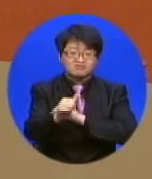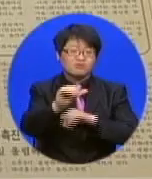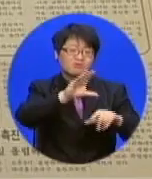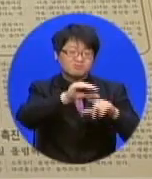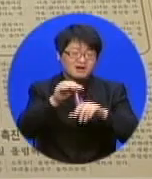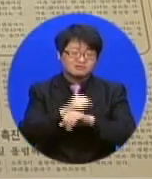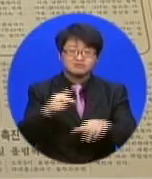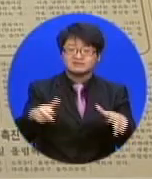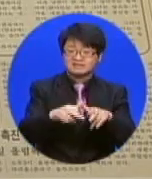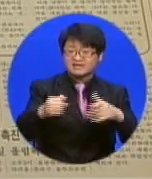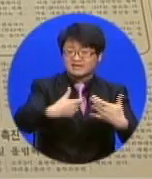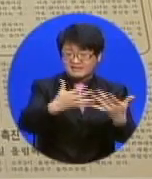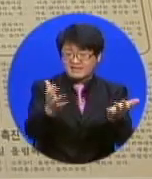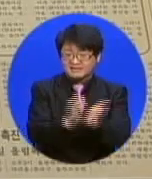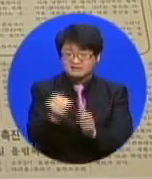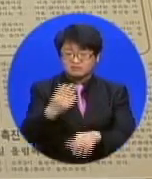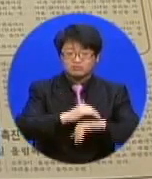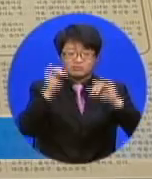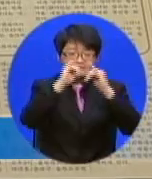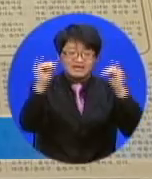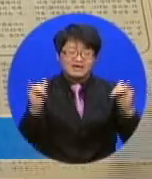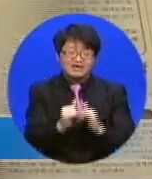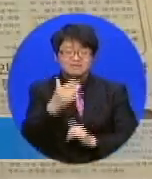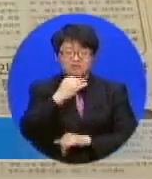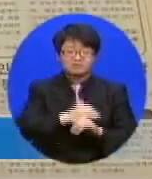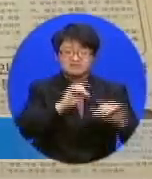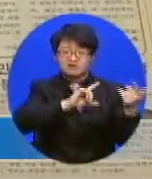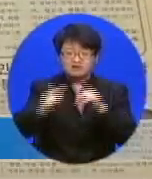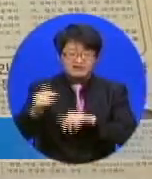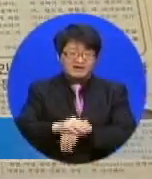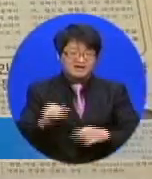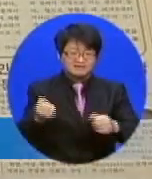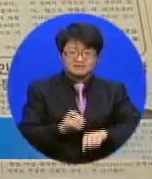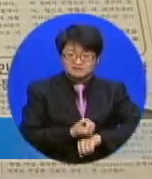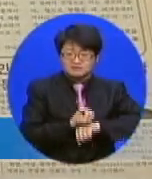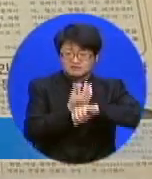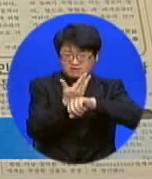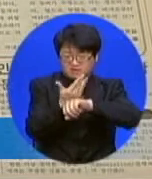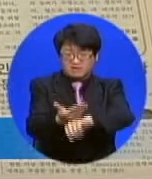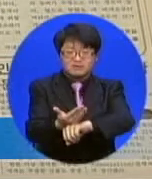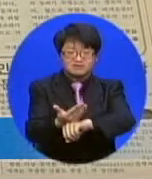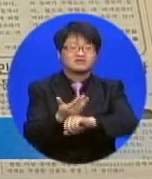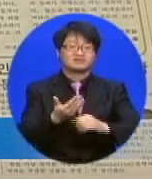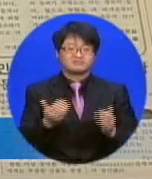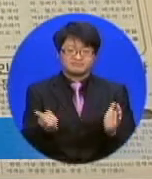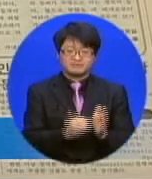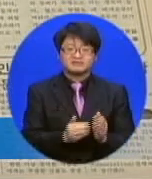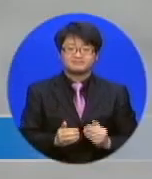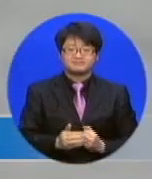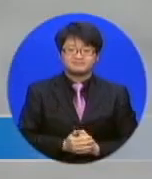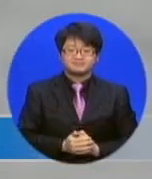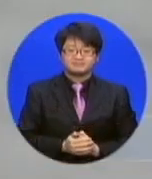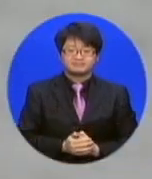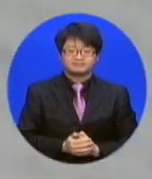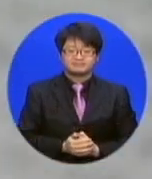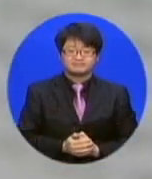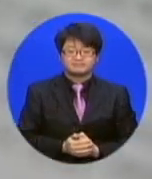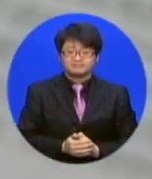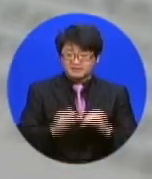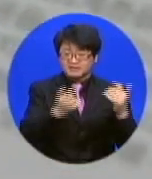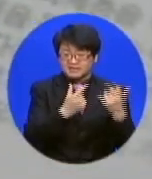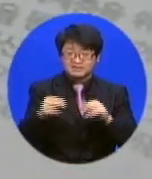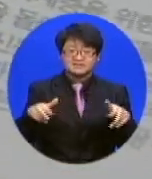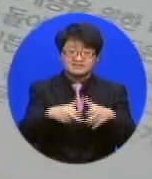언론으로서 장애계뿐만 아니라 사회복지계의 다양한 소식을 신속하고 정확하게 전달했습니다.